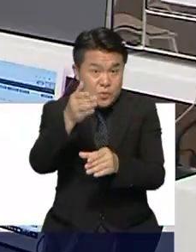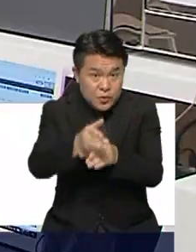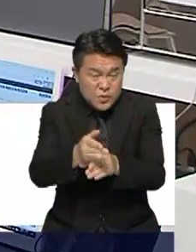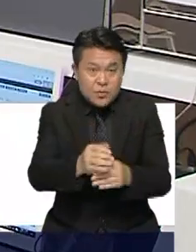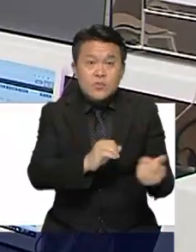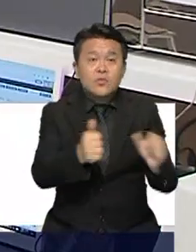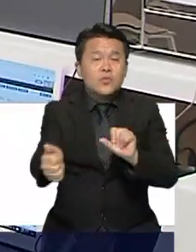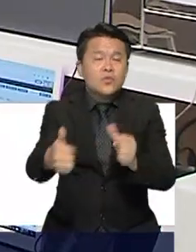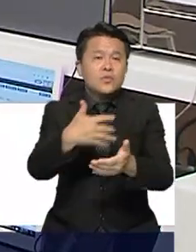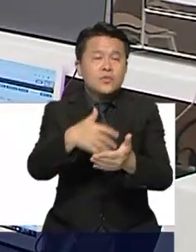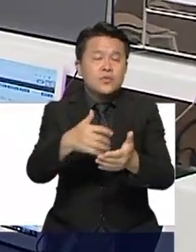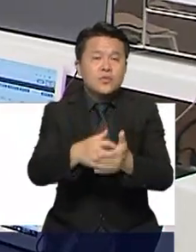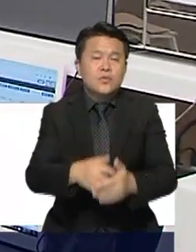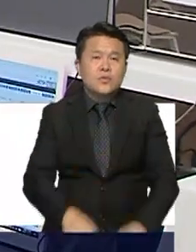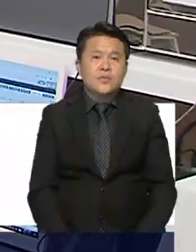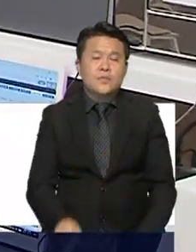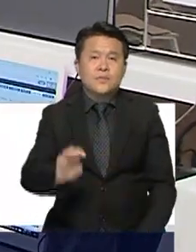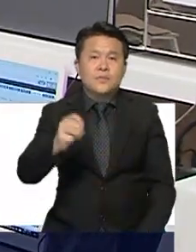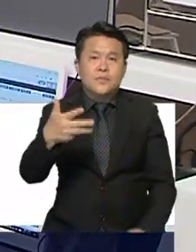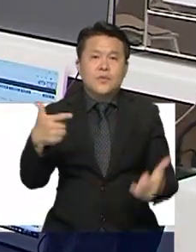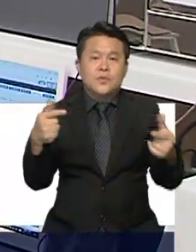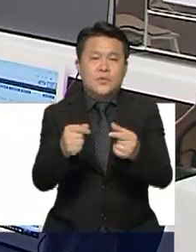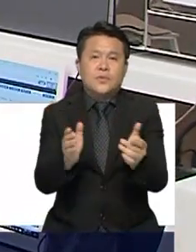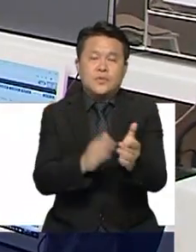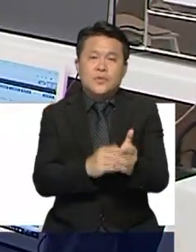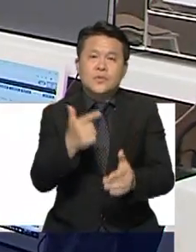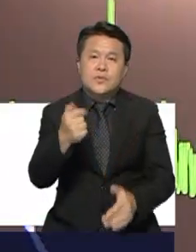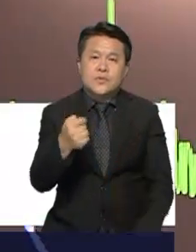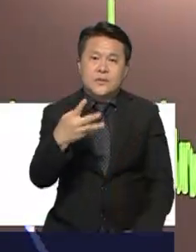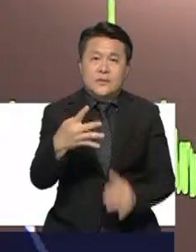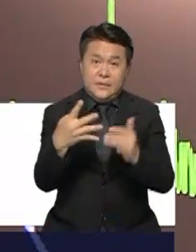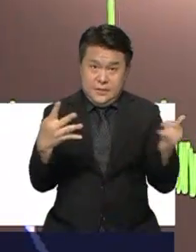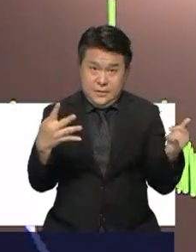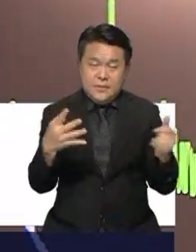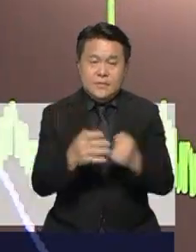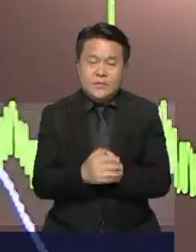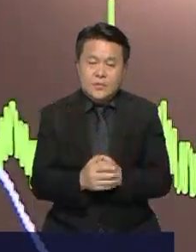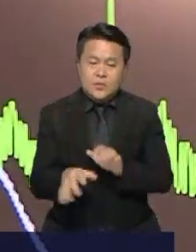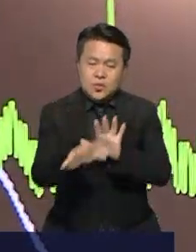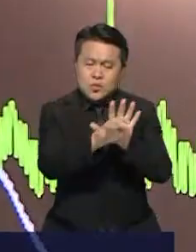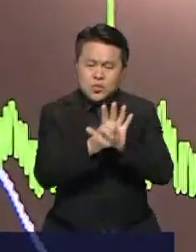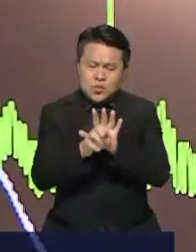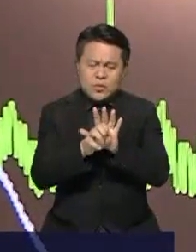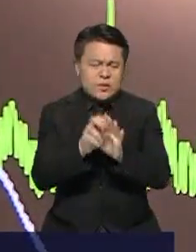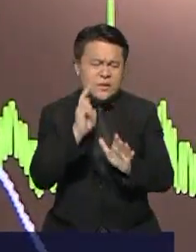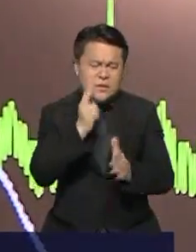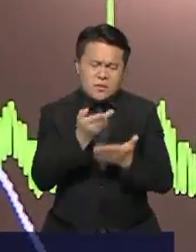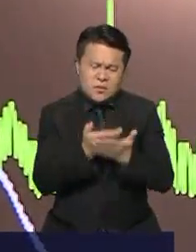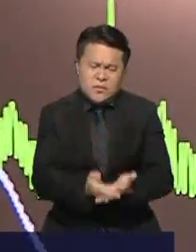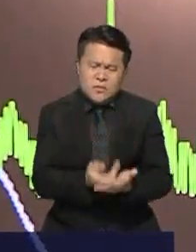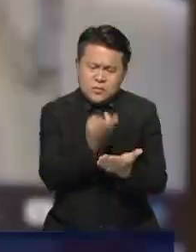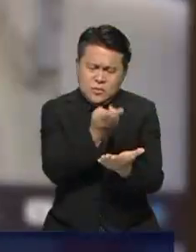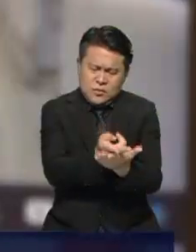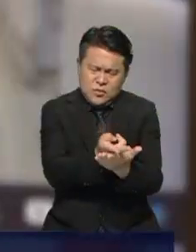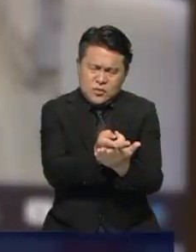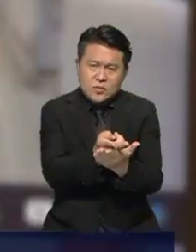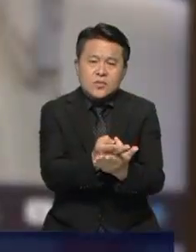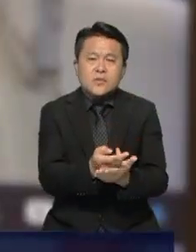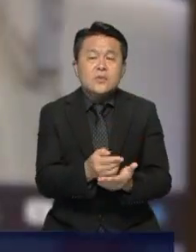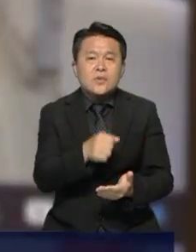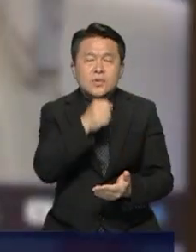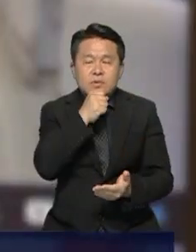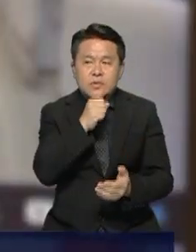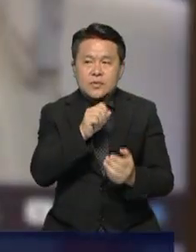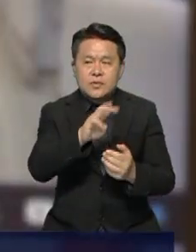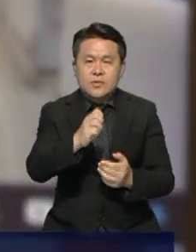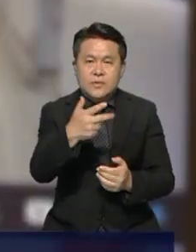사망자는 전날보다 48명 줄어든 64명이었습니다. 코로나19 위중증 병상 가동률은